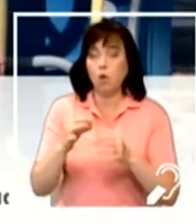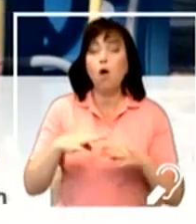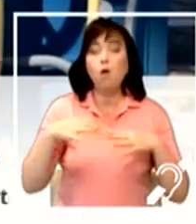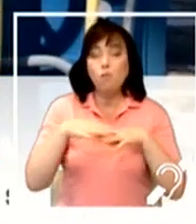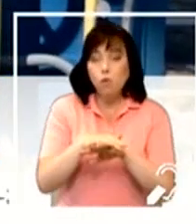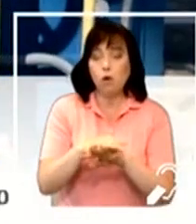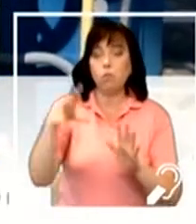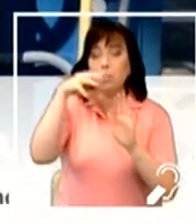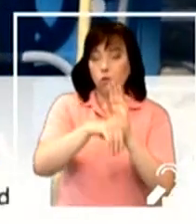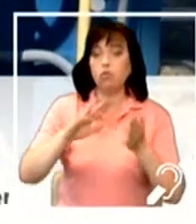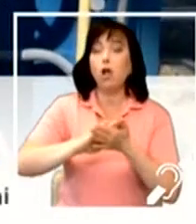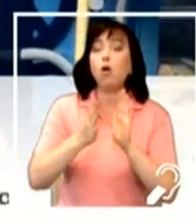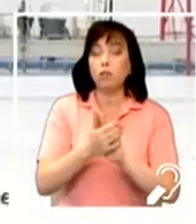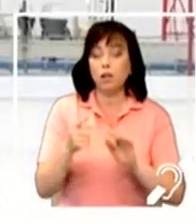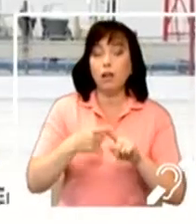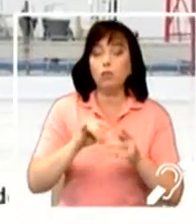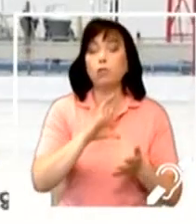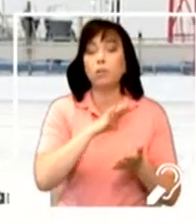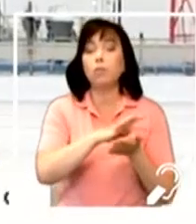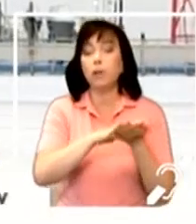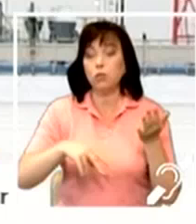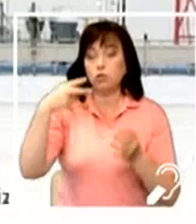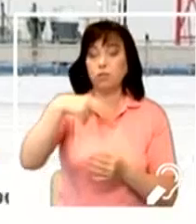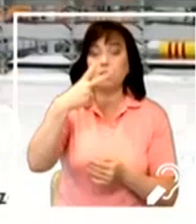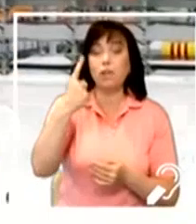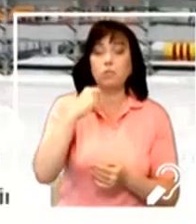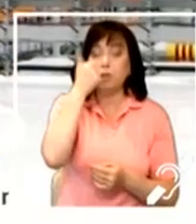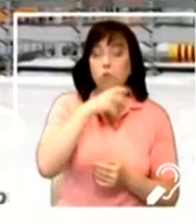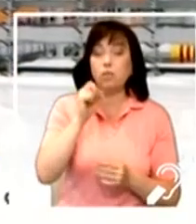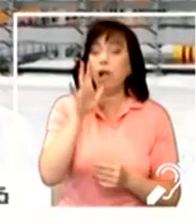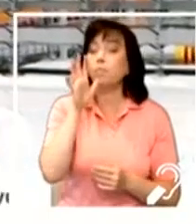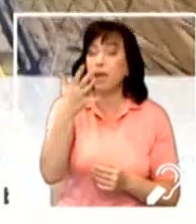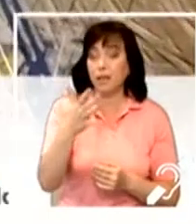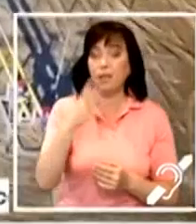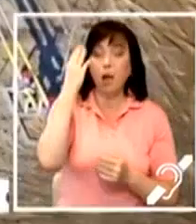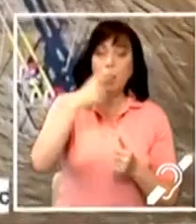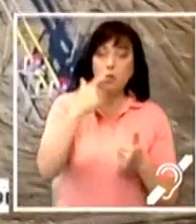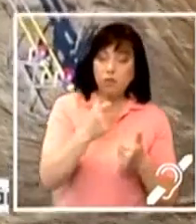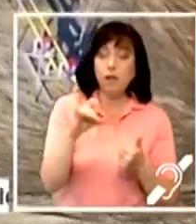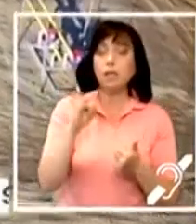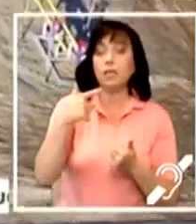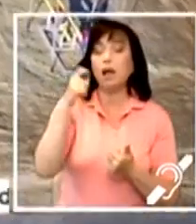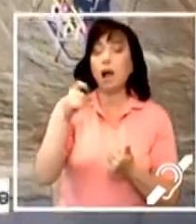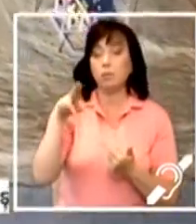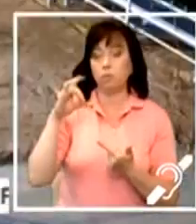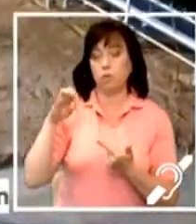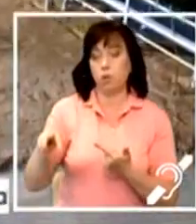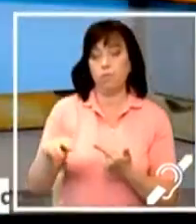este prevăzută în contractul prelungit în 2021 pe următorii 5 ani de Moldova Gaz și Gazprom.